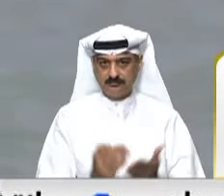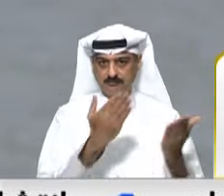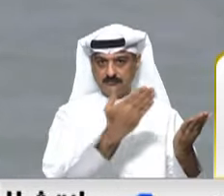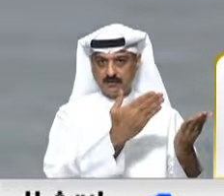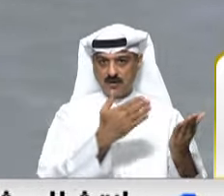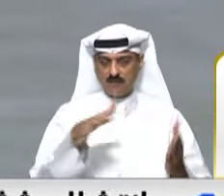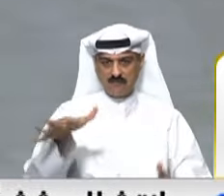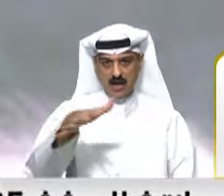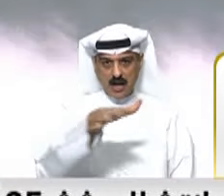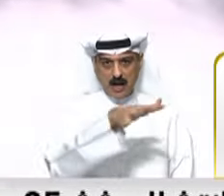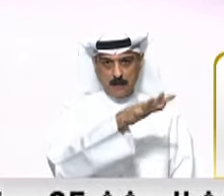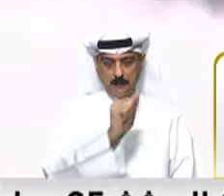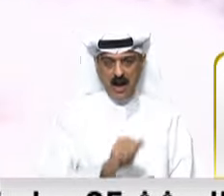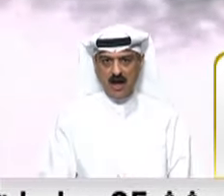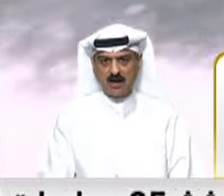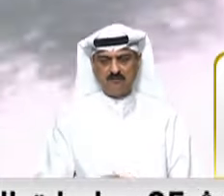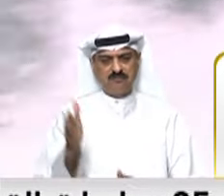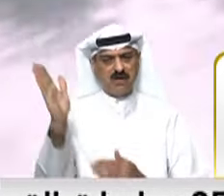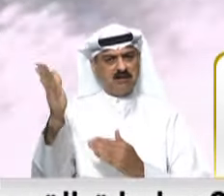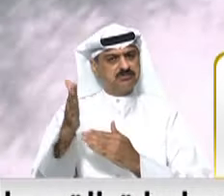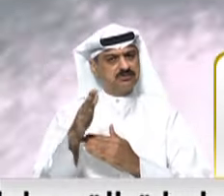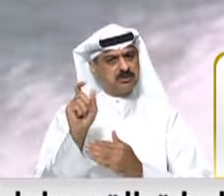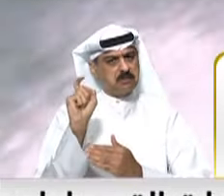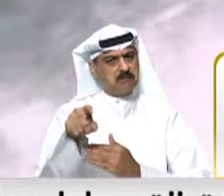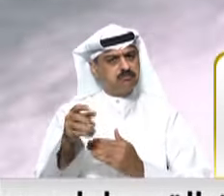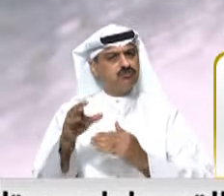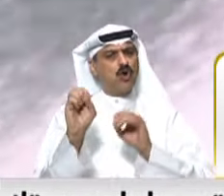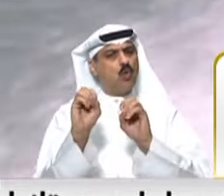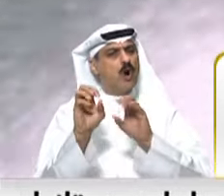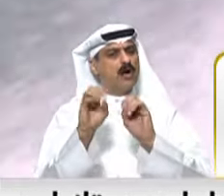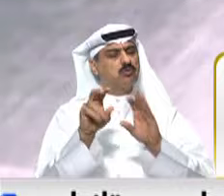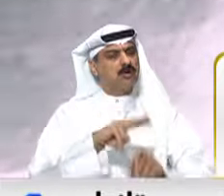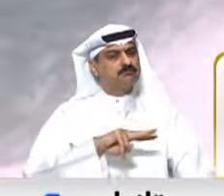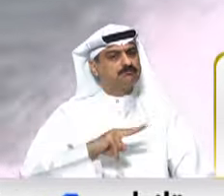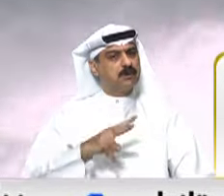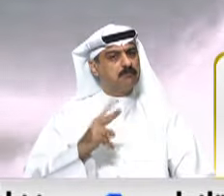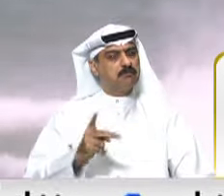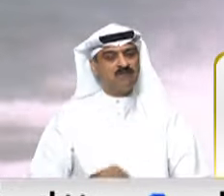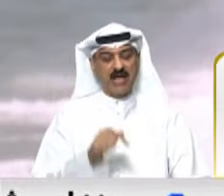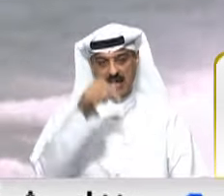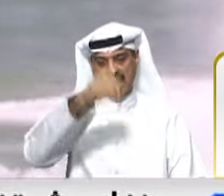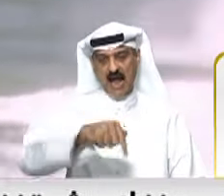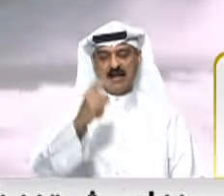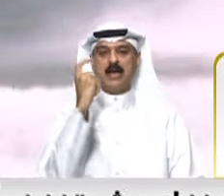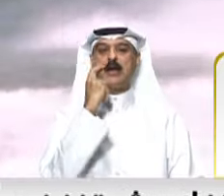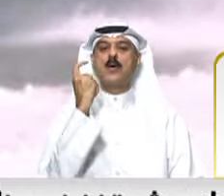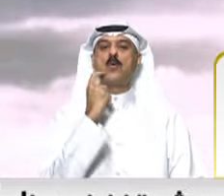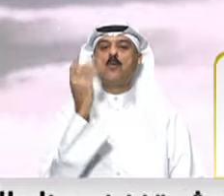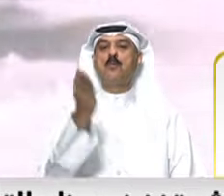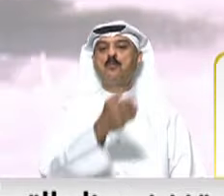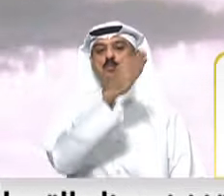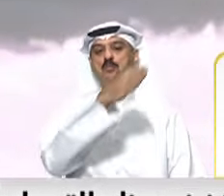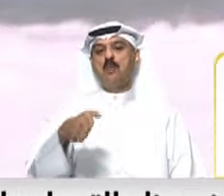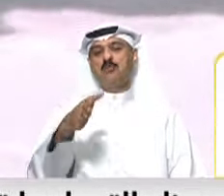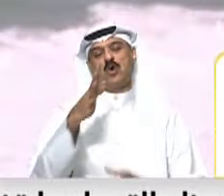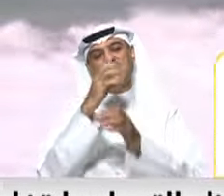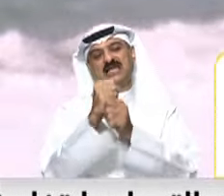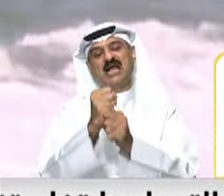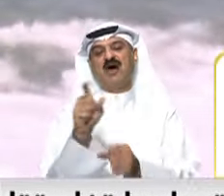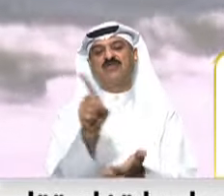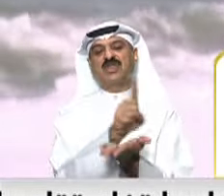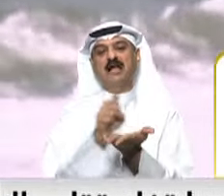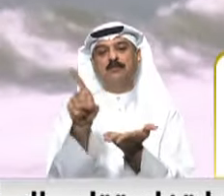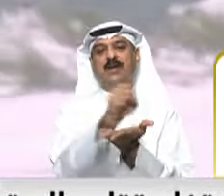أشبه ببورصة للأسماك بأنواعها، فالصيد فيها يمنع وفقا لقانون حماية البيئة.